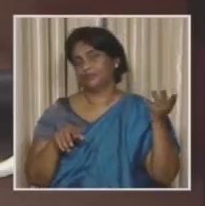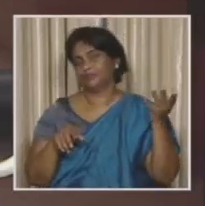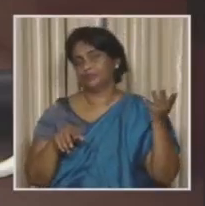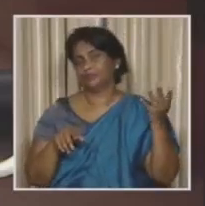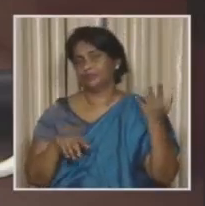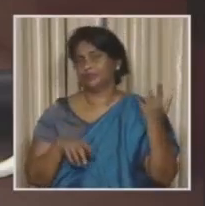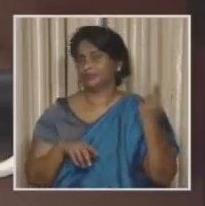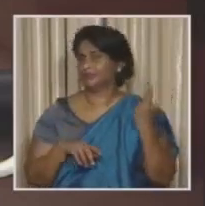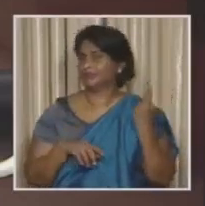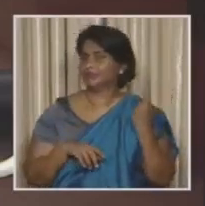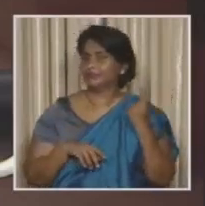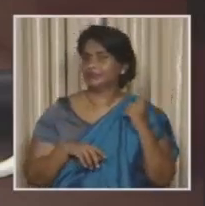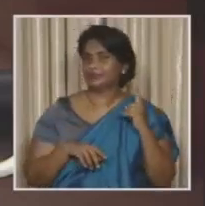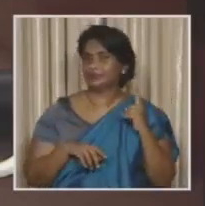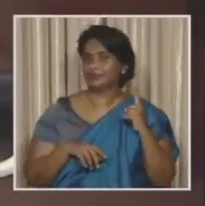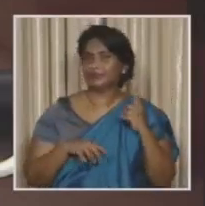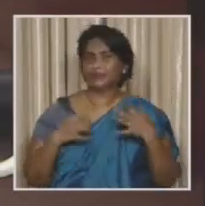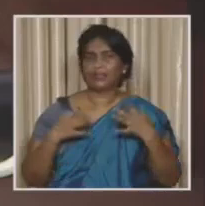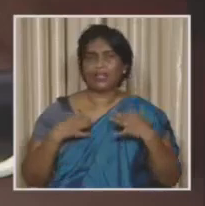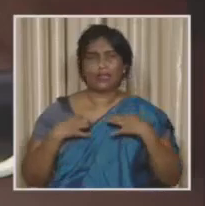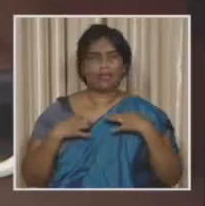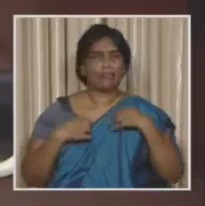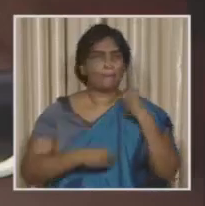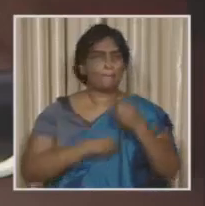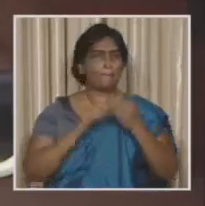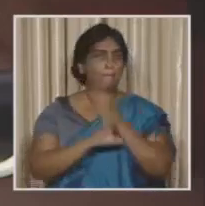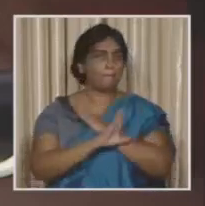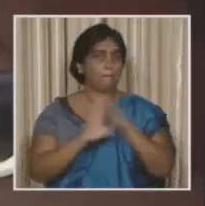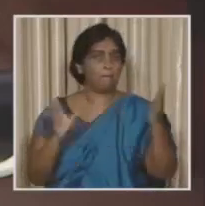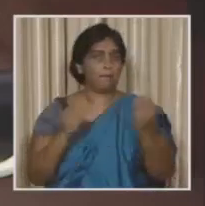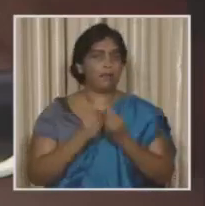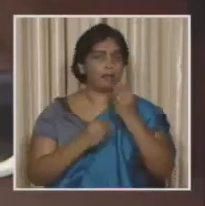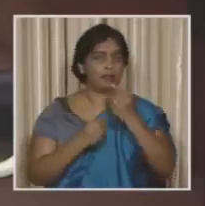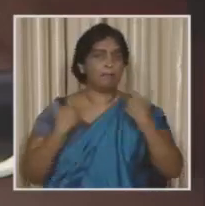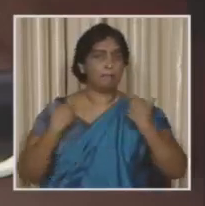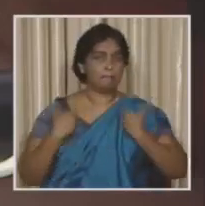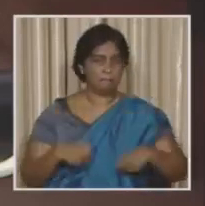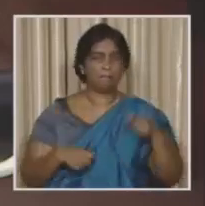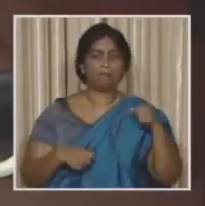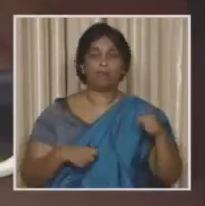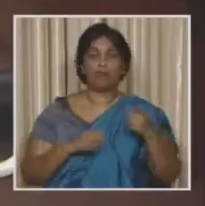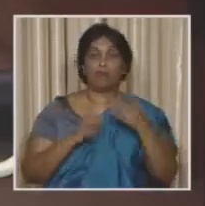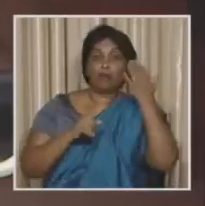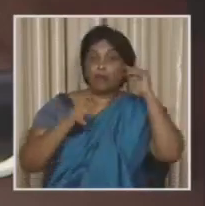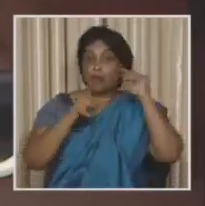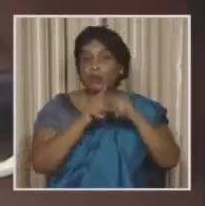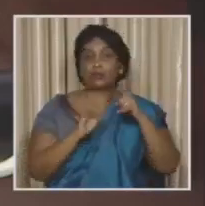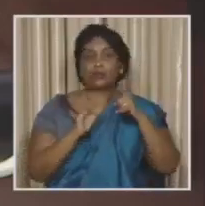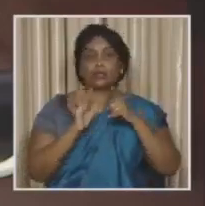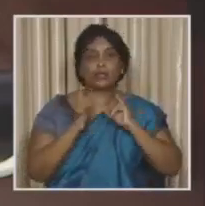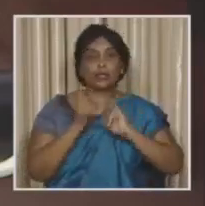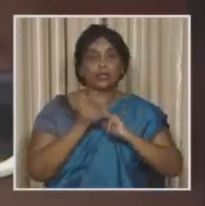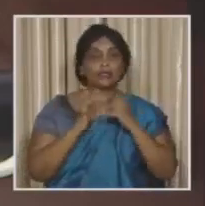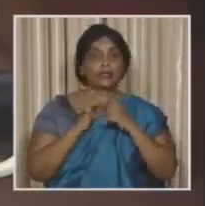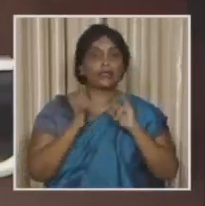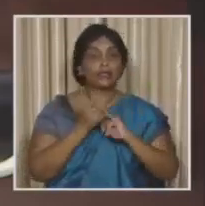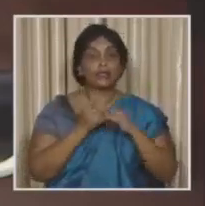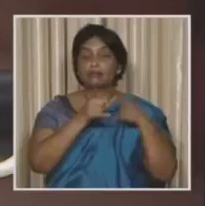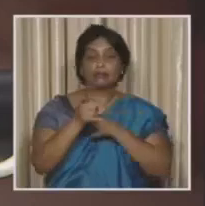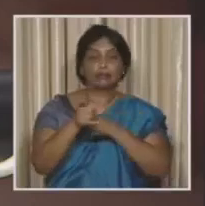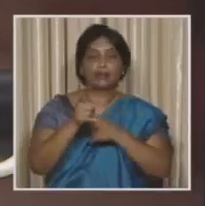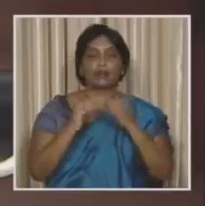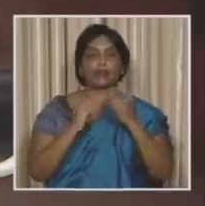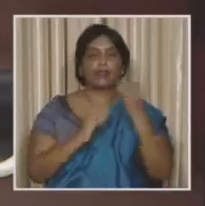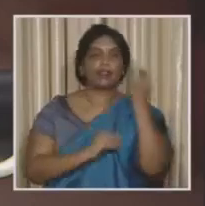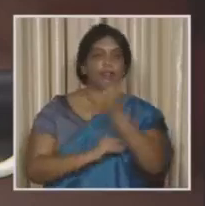මේ එක රෙදිපිලි ව්‍යාපාරිකයෙක් විශාල ගෙයක් දෙන්න තිබුණා මහින්ද රාජපක්ෂට. ඔහුගේ පස්සේ හැරියා SIS එක. ඇරලා පහුවද ඔහු ගේ